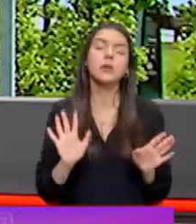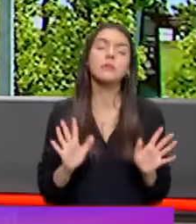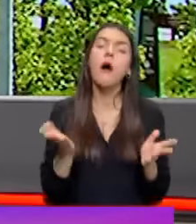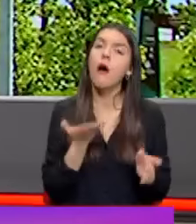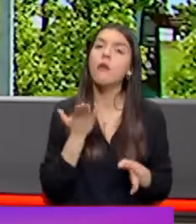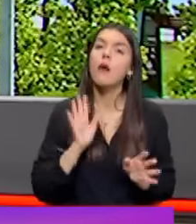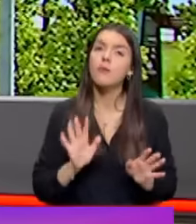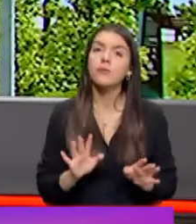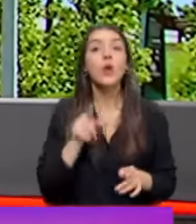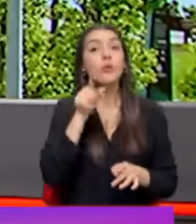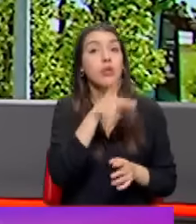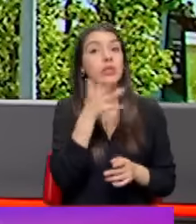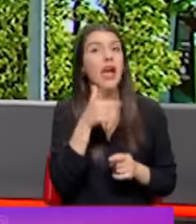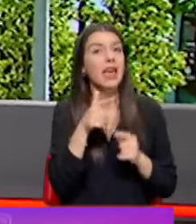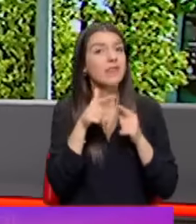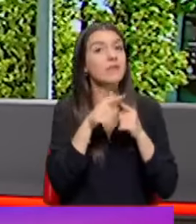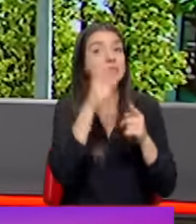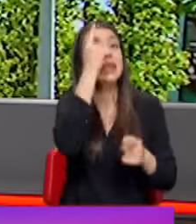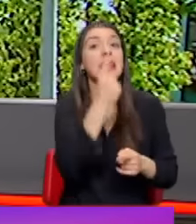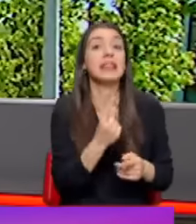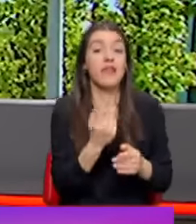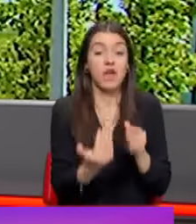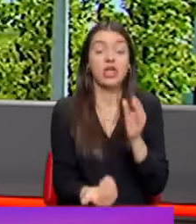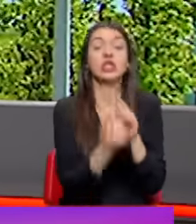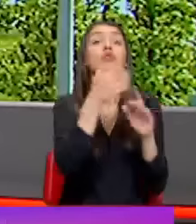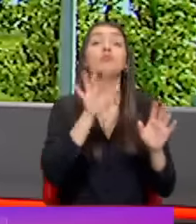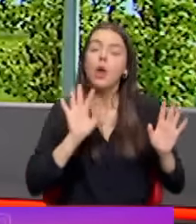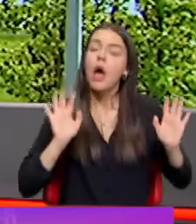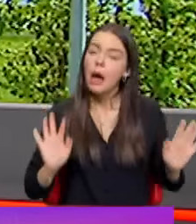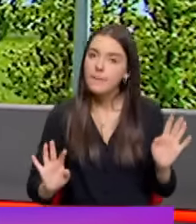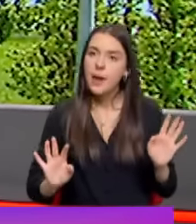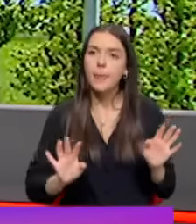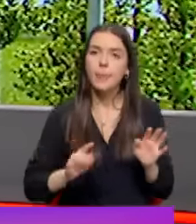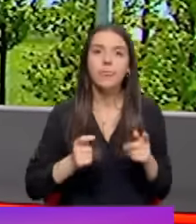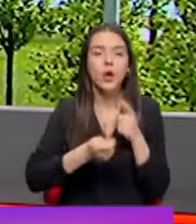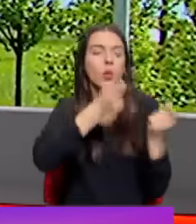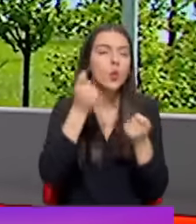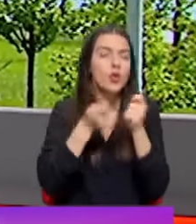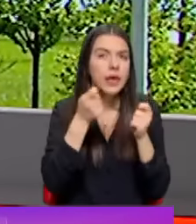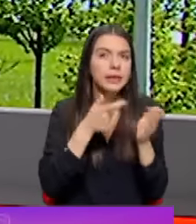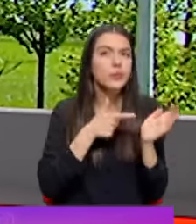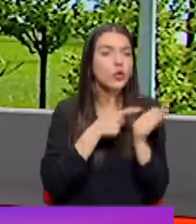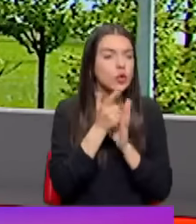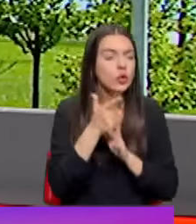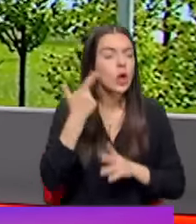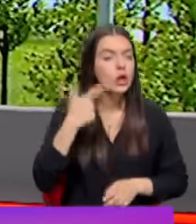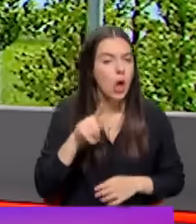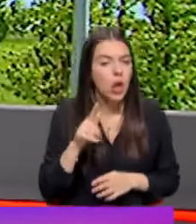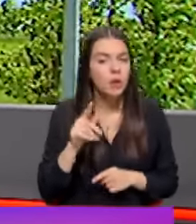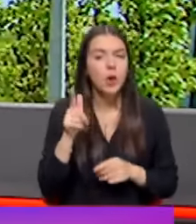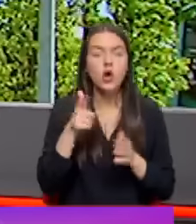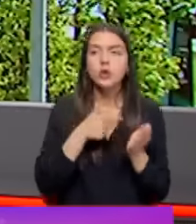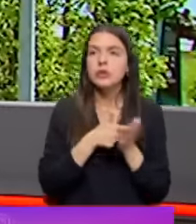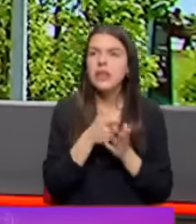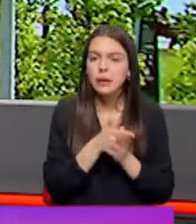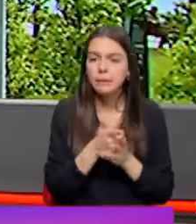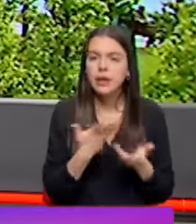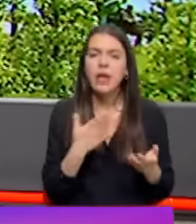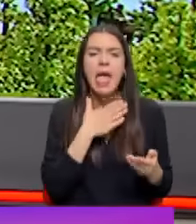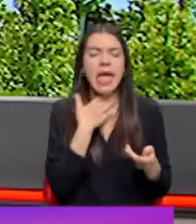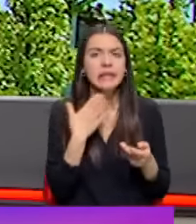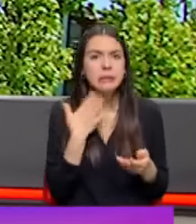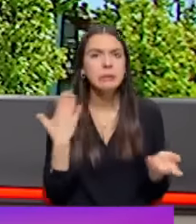Aslında buna dair fırsatlar ilk defa karşımıza çıkmıyor. Hani üretim maliyeti mi, üretici mi, köylü mü, süt mü, tarımsal üretim mi, et